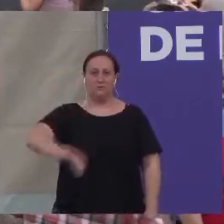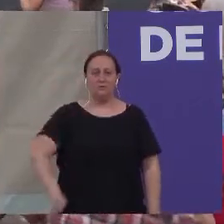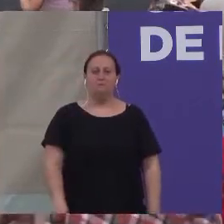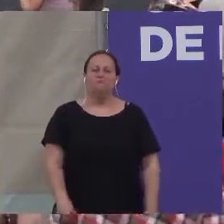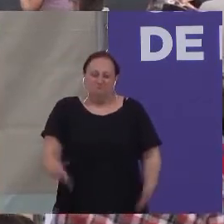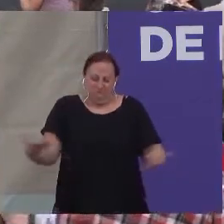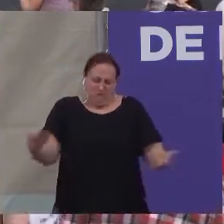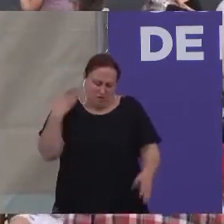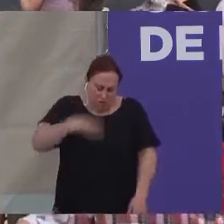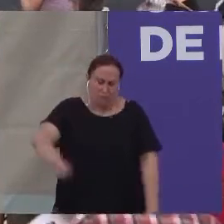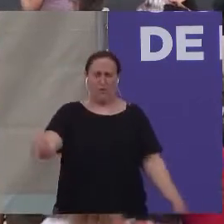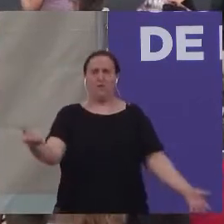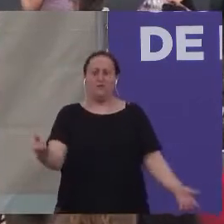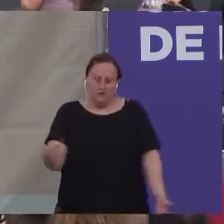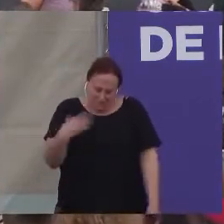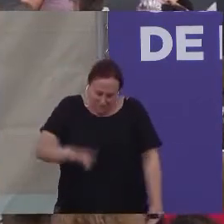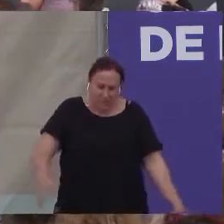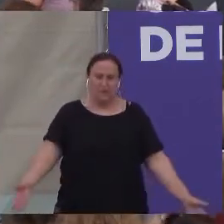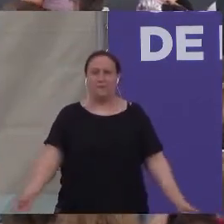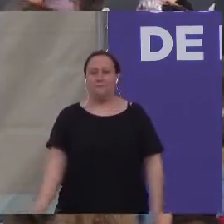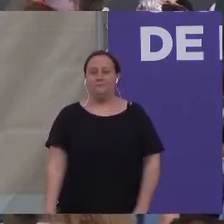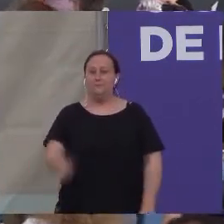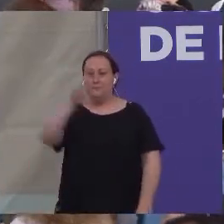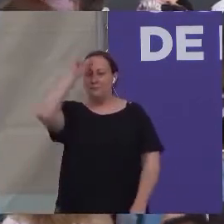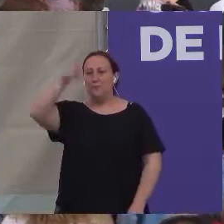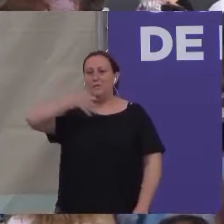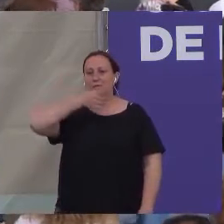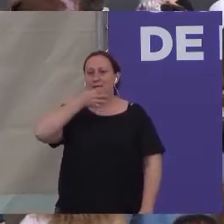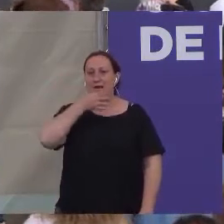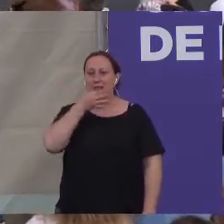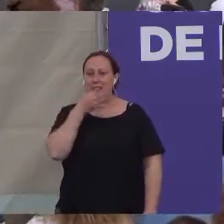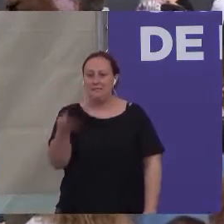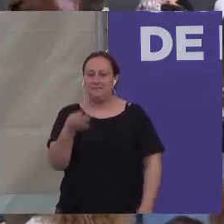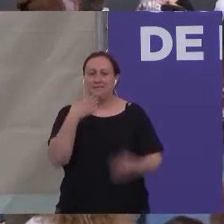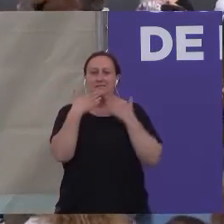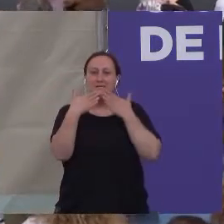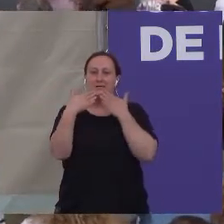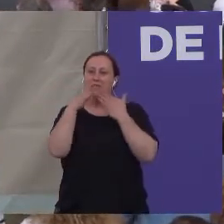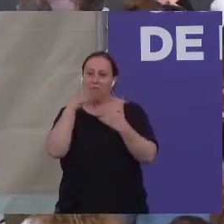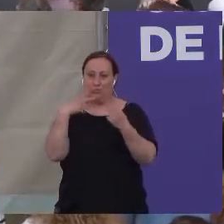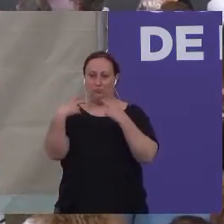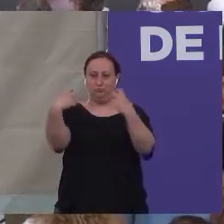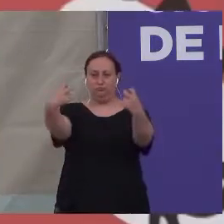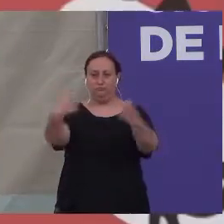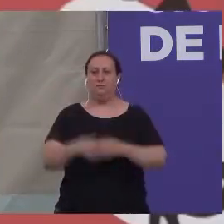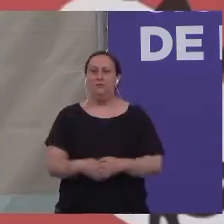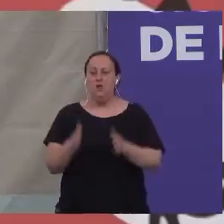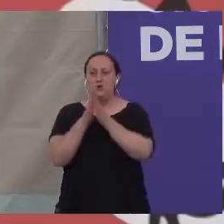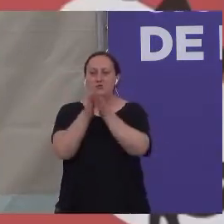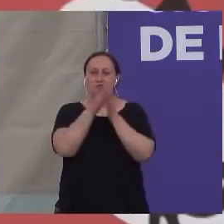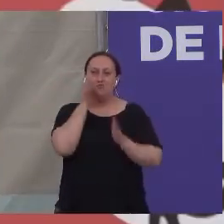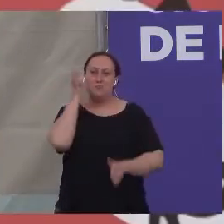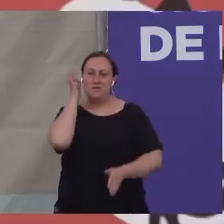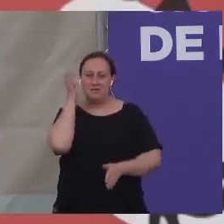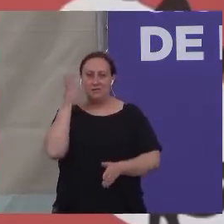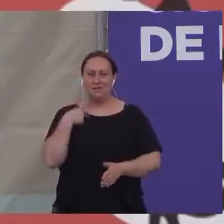Claro que se puede, claro que se puede. Buenas tardes. Muchas gracias por estar aquí, compañeros y compañeras. La verdad es que